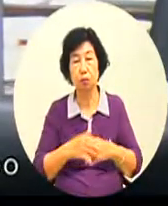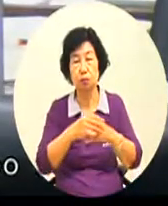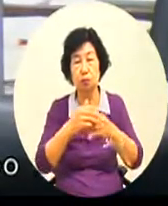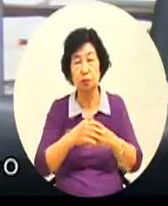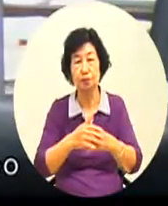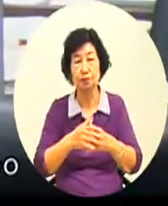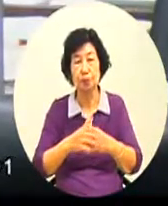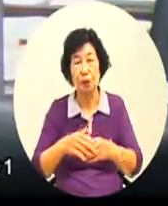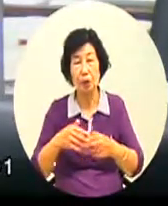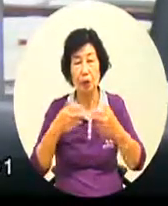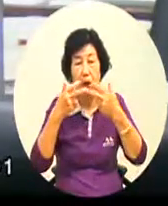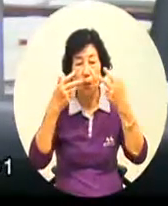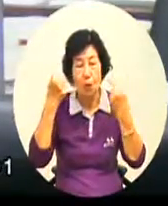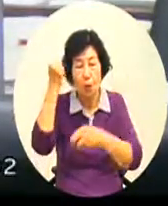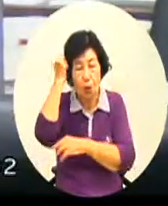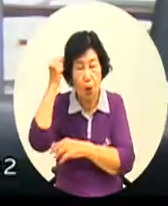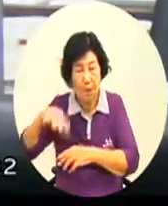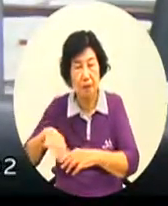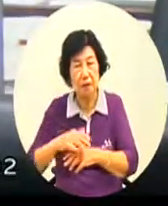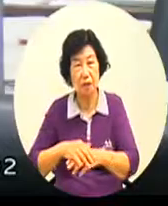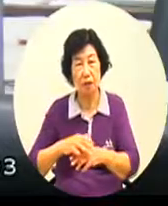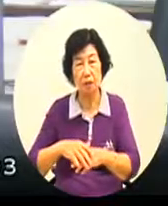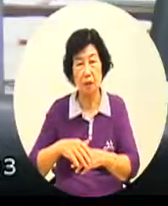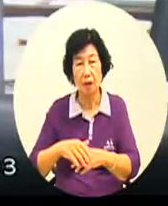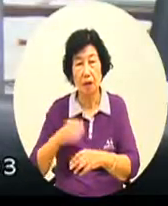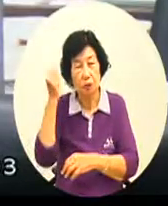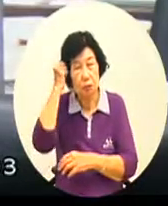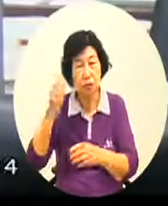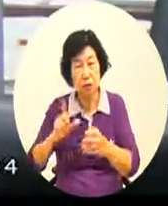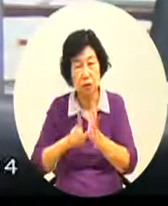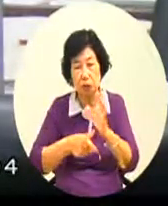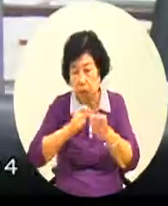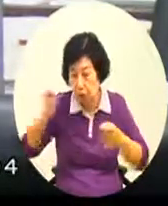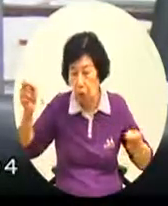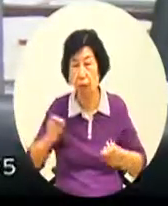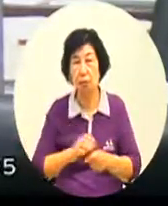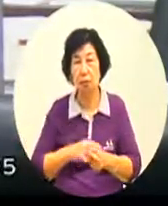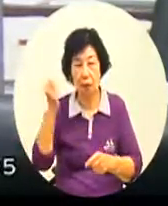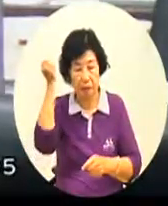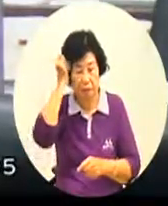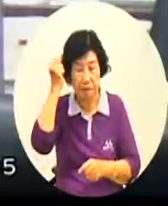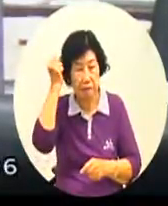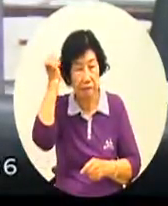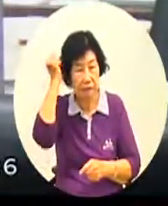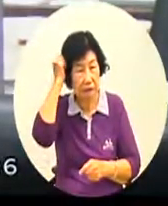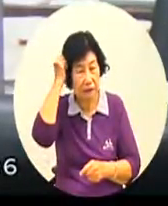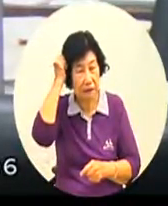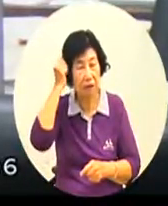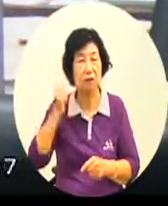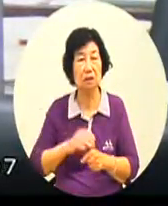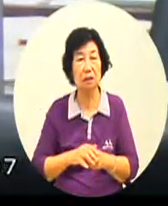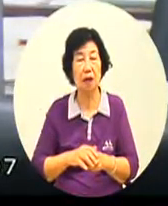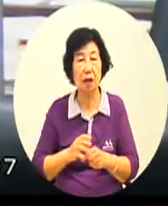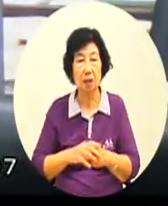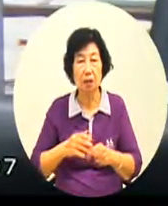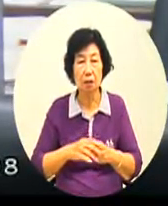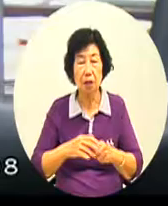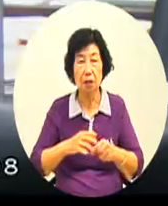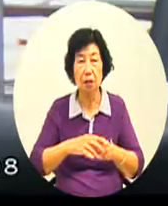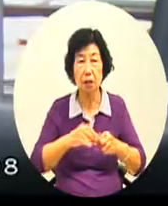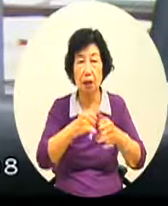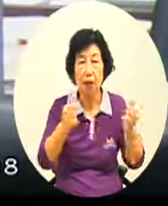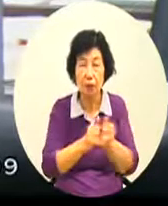居住在这个地方，在这个地方拥有他们居住的这一些记忆跟他们族人的共同的学习过程。但是你